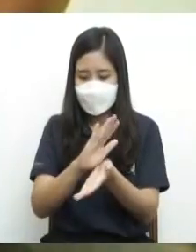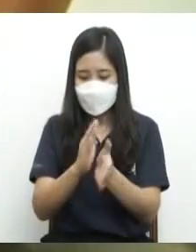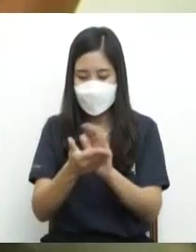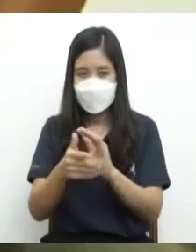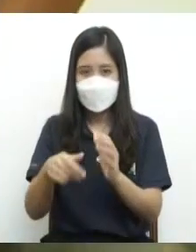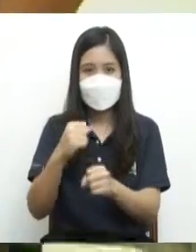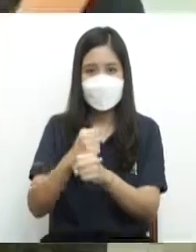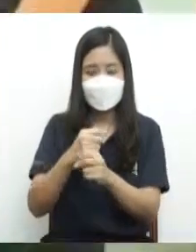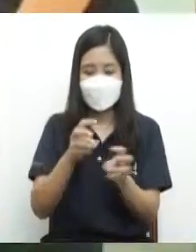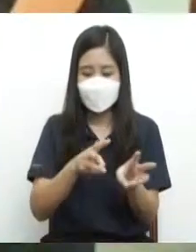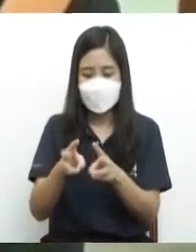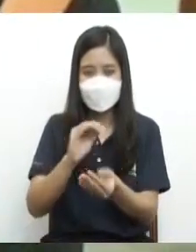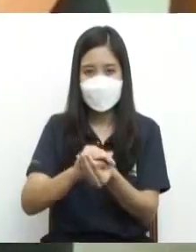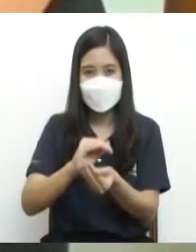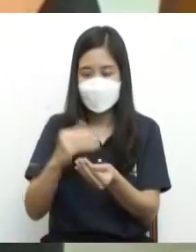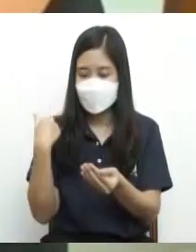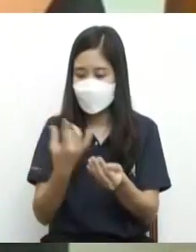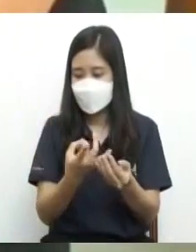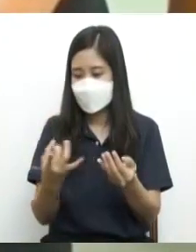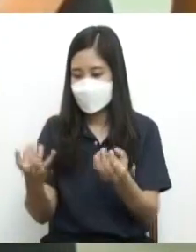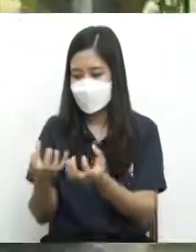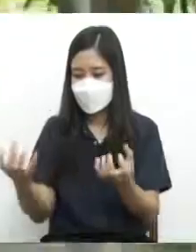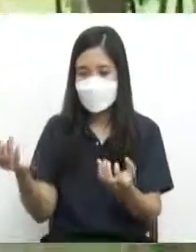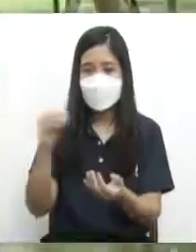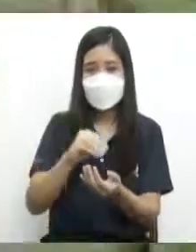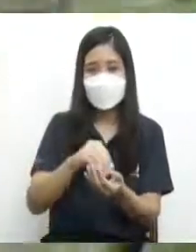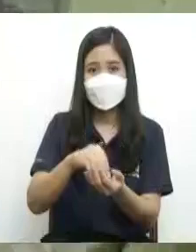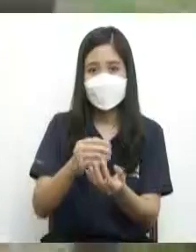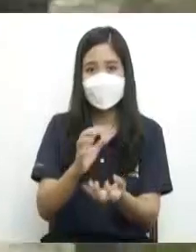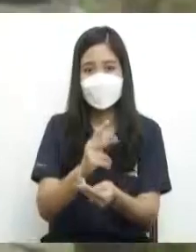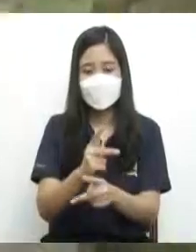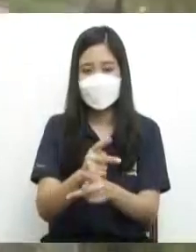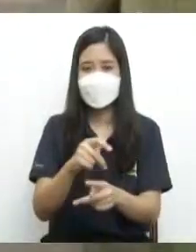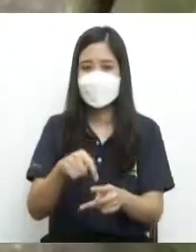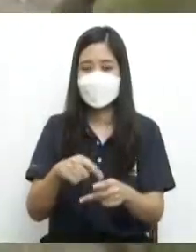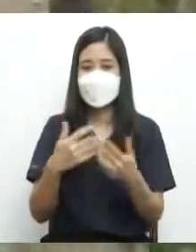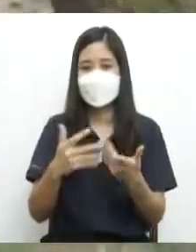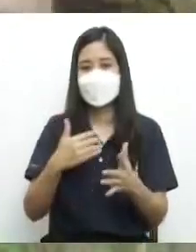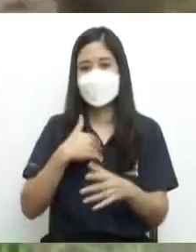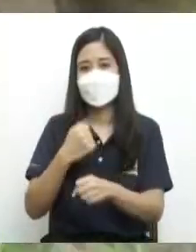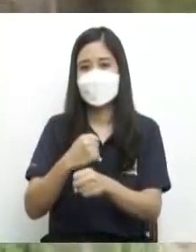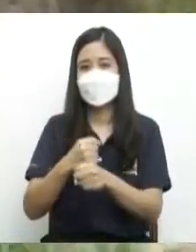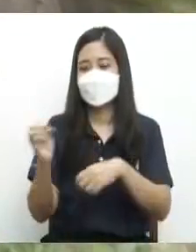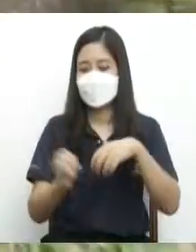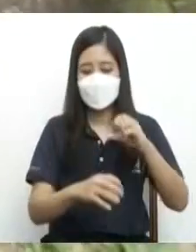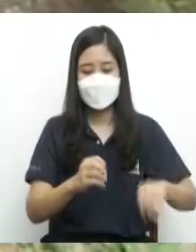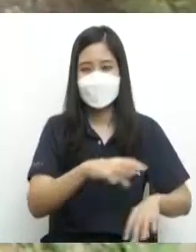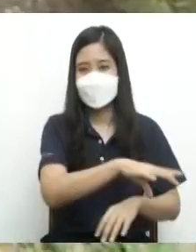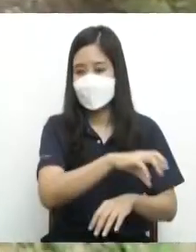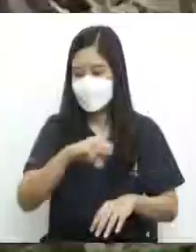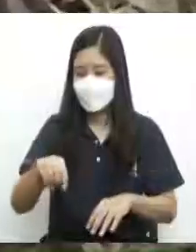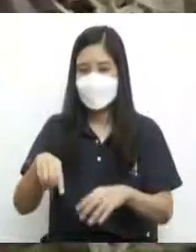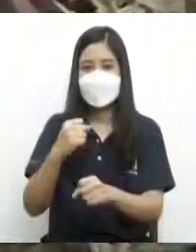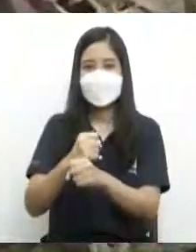วภาพนะคะแล้วก็นอกจากนั้นเราก็จะมีการสาธิตทางศูนย์เราจะเน้นในเรื่องของการทำเป็นขยะอินทรีย์นำขยะสดเนี่ยนะ